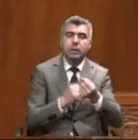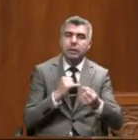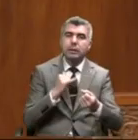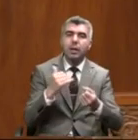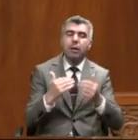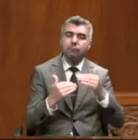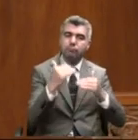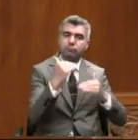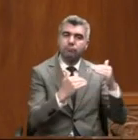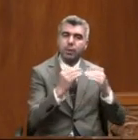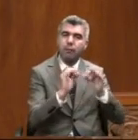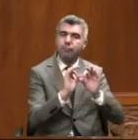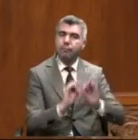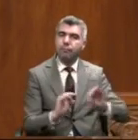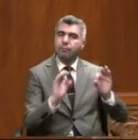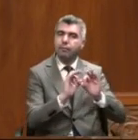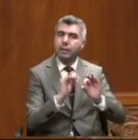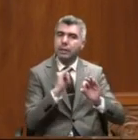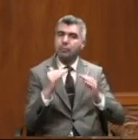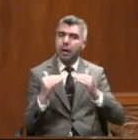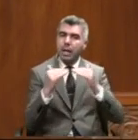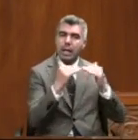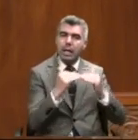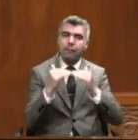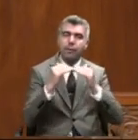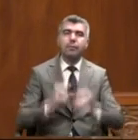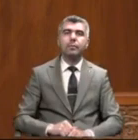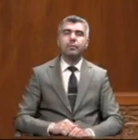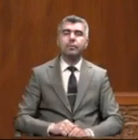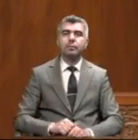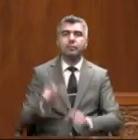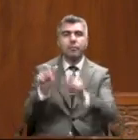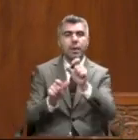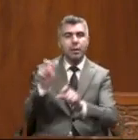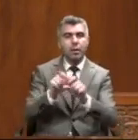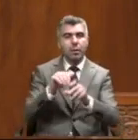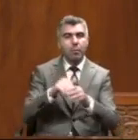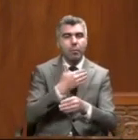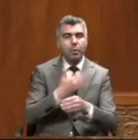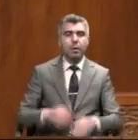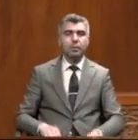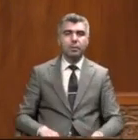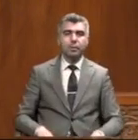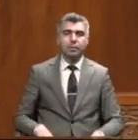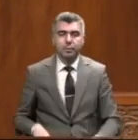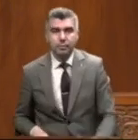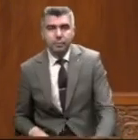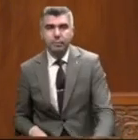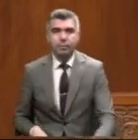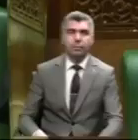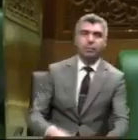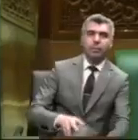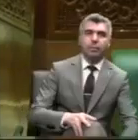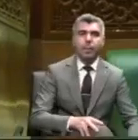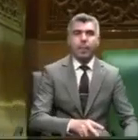التوازن والعداله المجاليه والاجتماعيه ايها السيدات والساده ان مباشره هذا الجيل